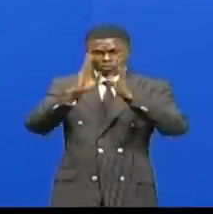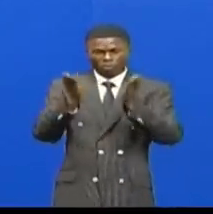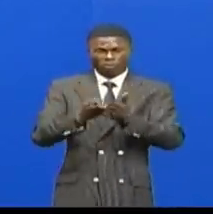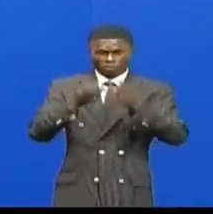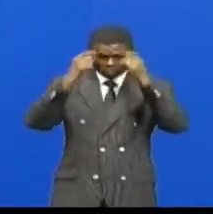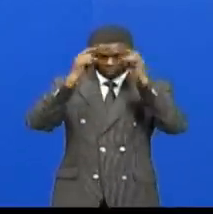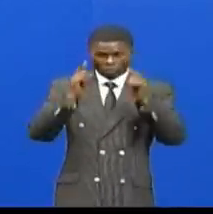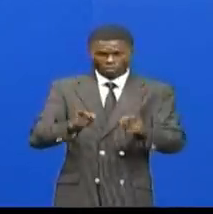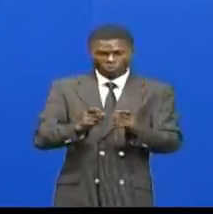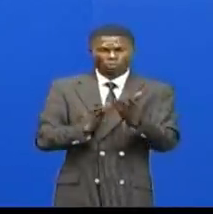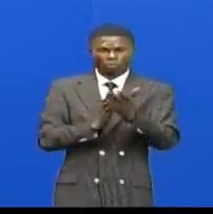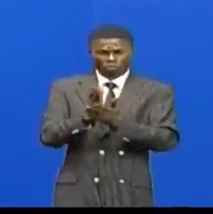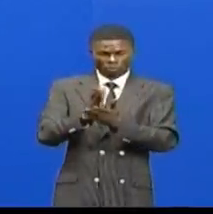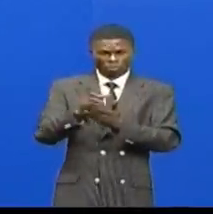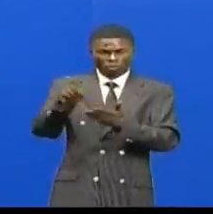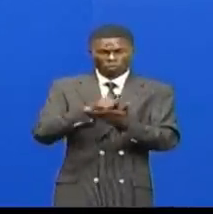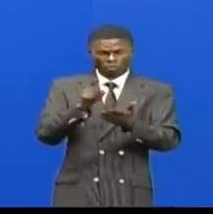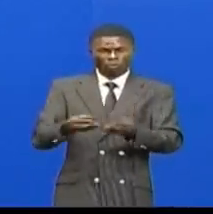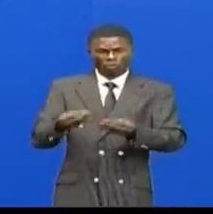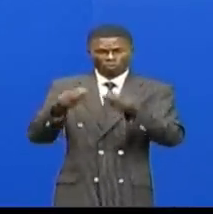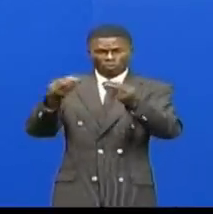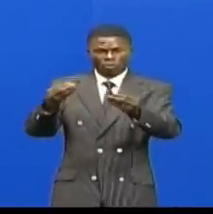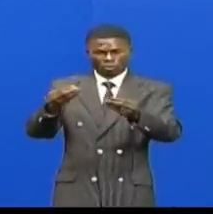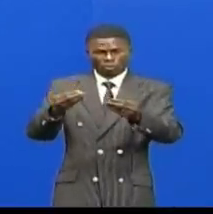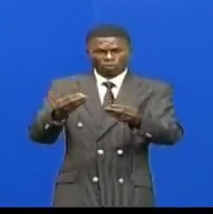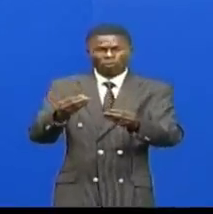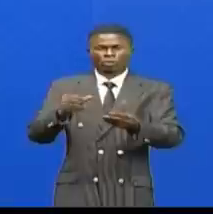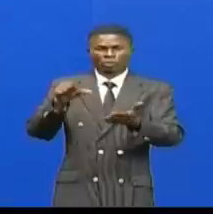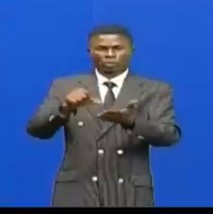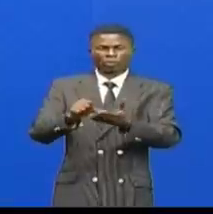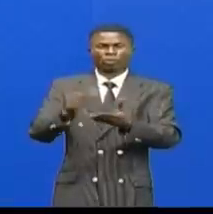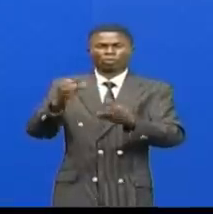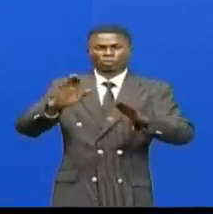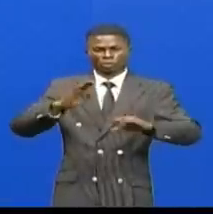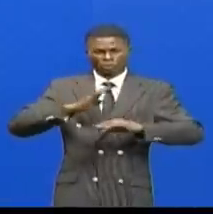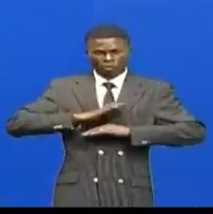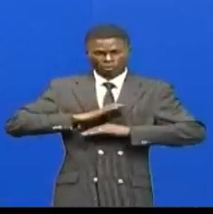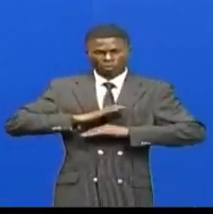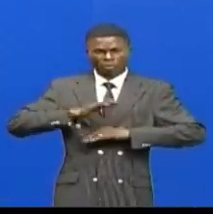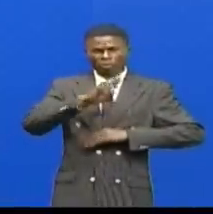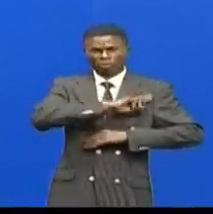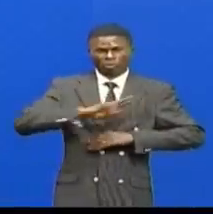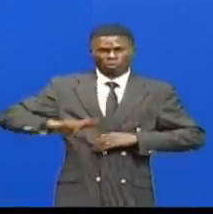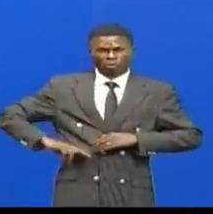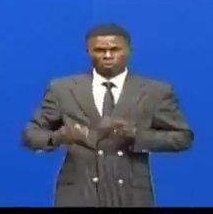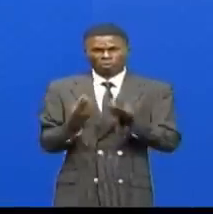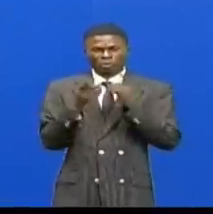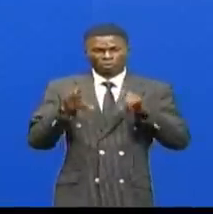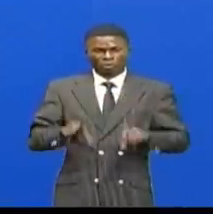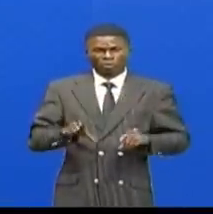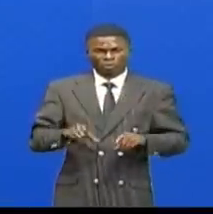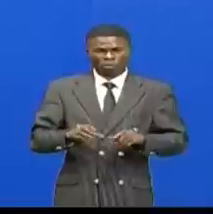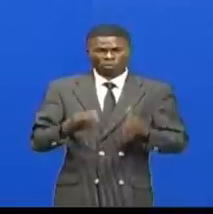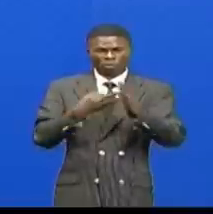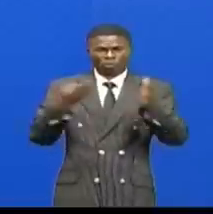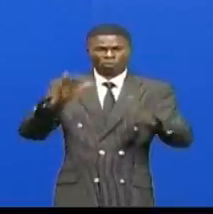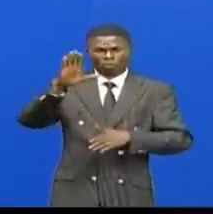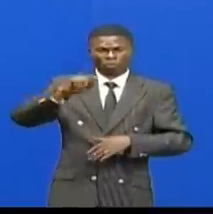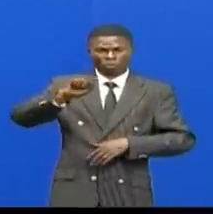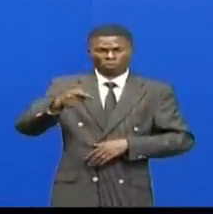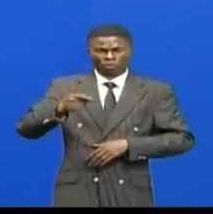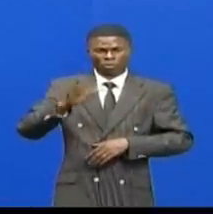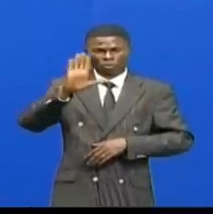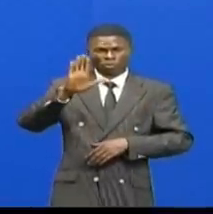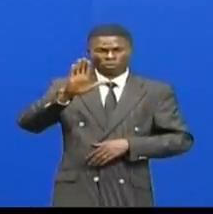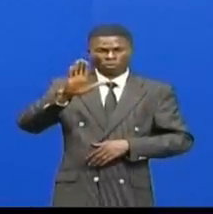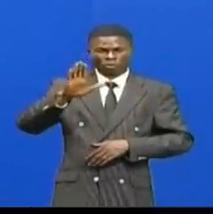mesures correctives en attribuant une note satisfaisante en la République démocratique du Congo de